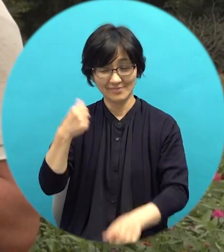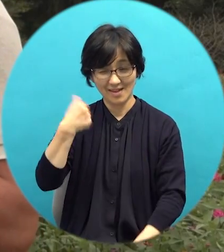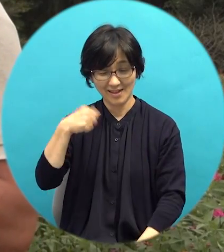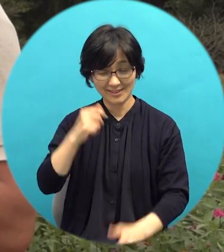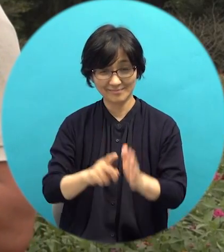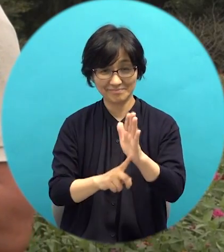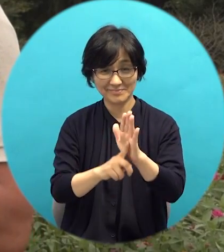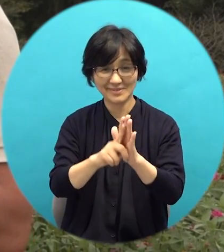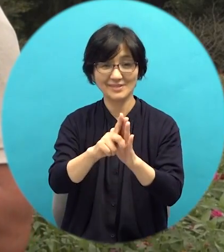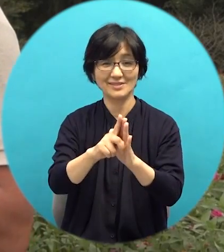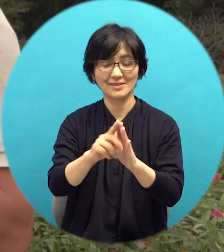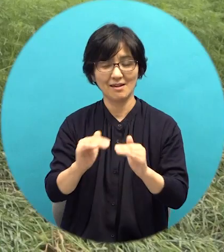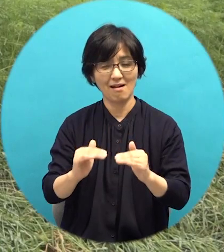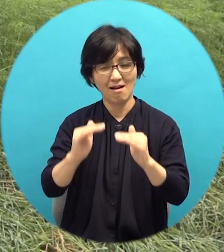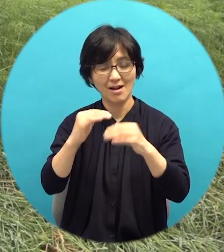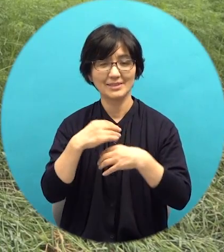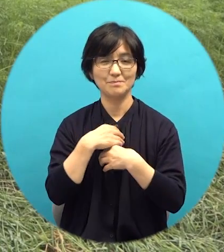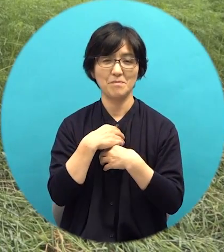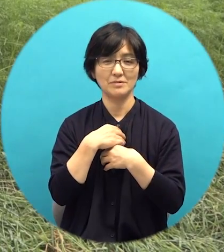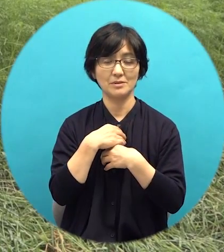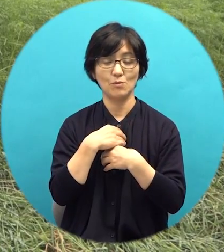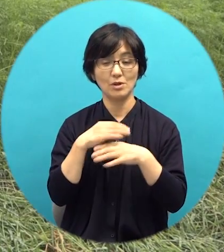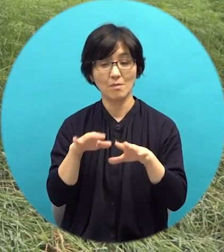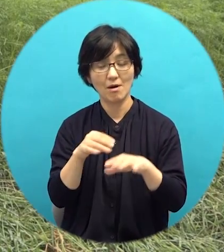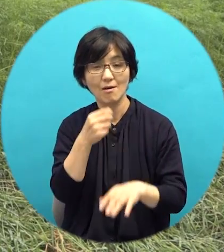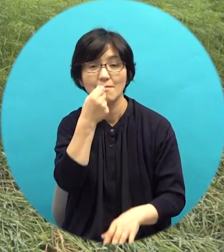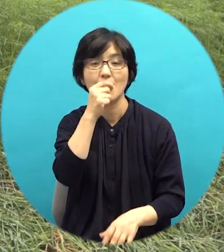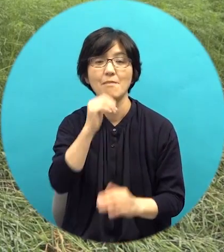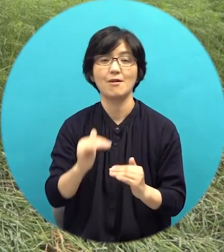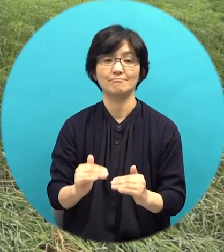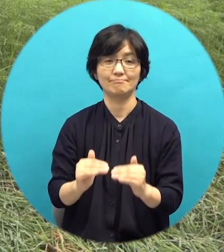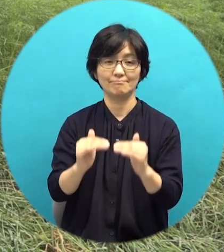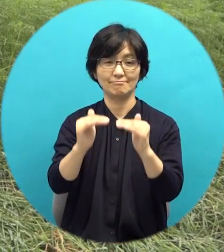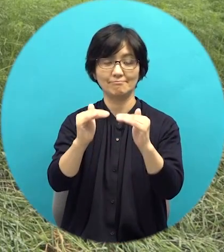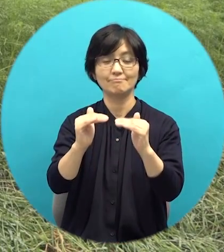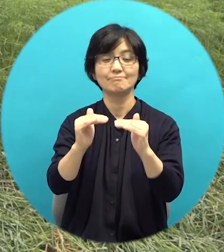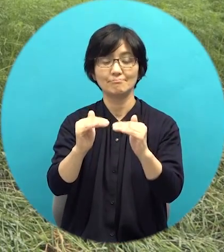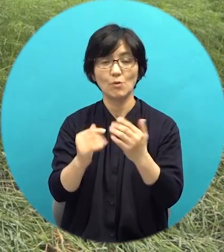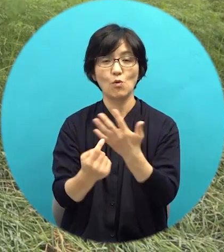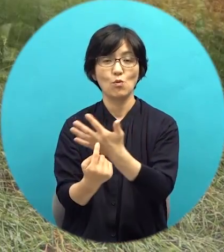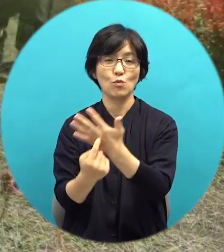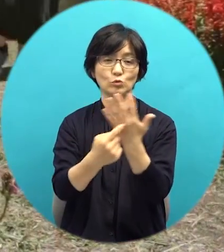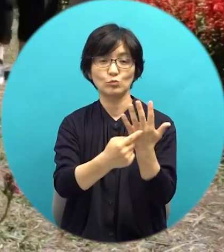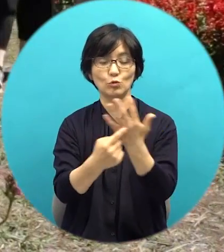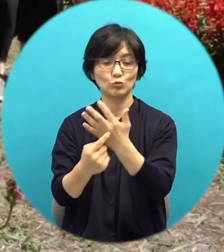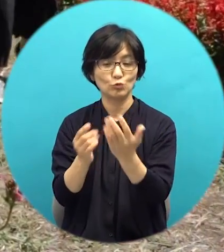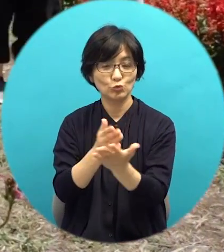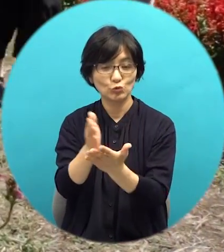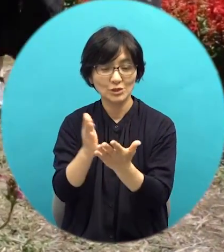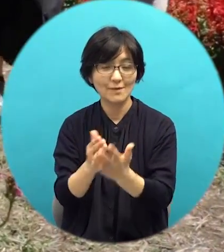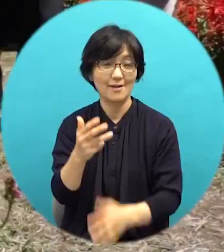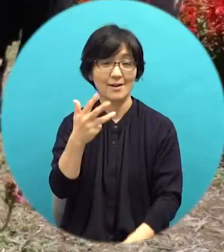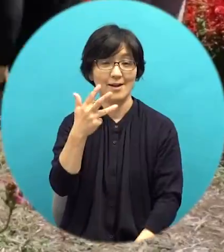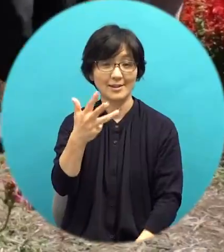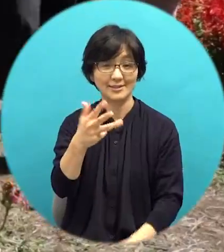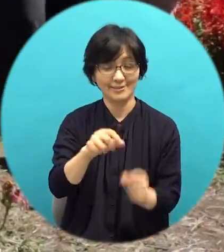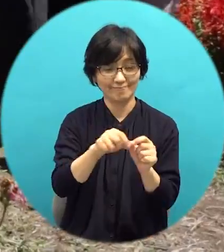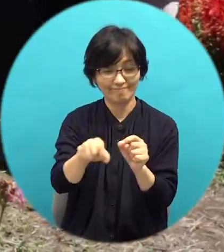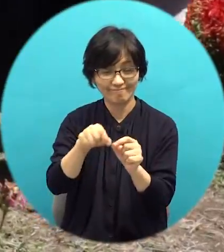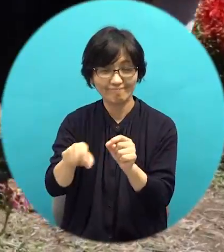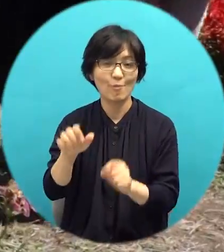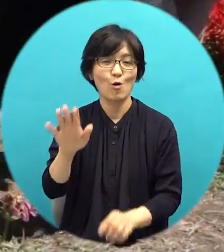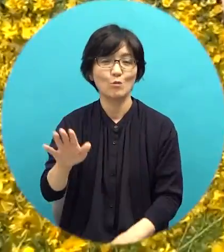暑で心配されるんですけども、今のところ順調に育ってます。コスモスは8種類のコスモスを植えてあります